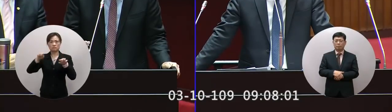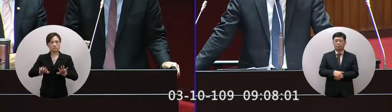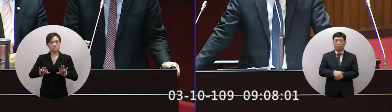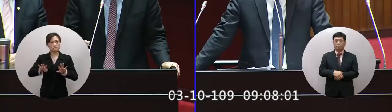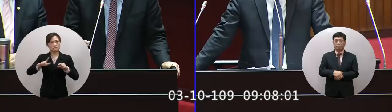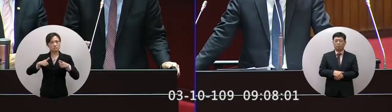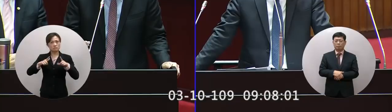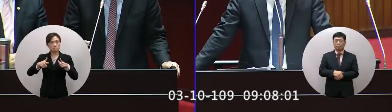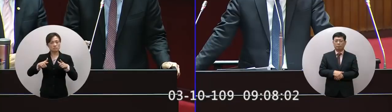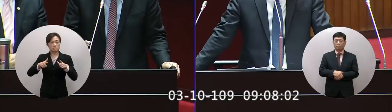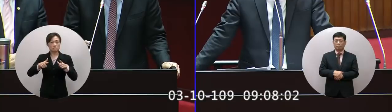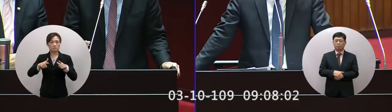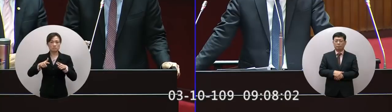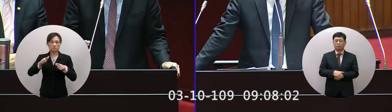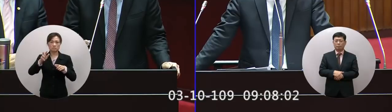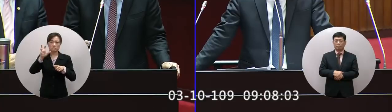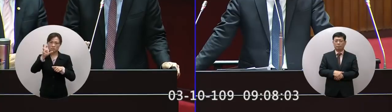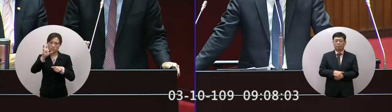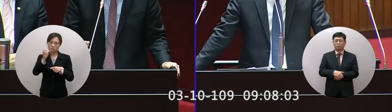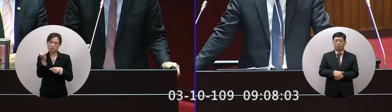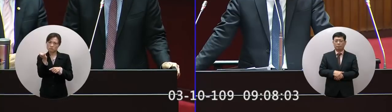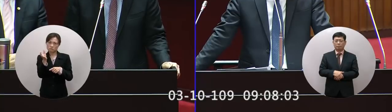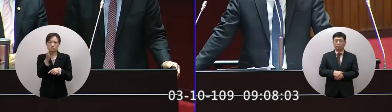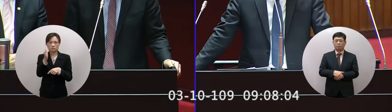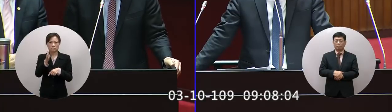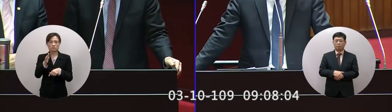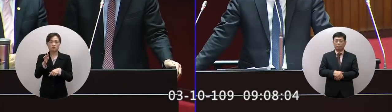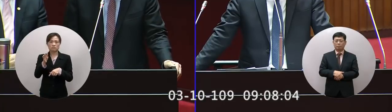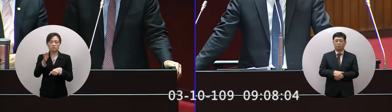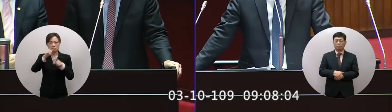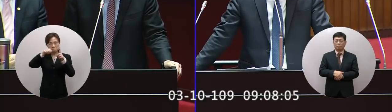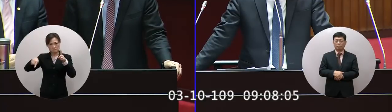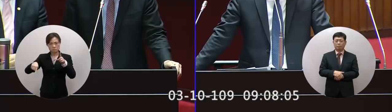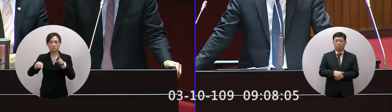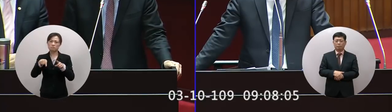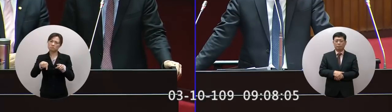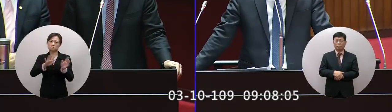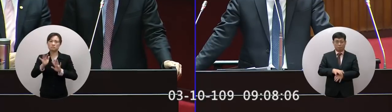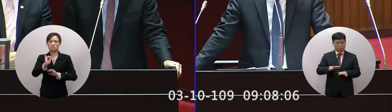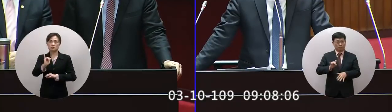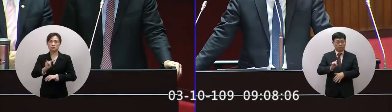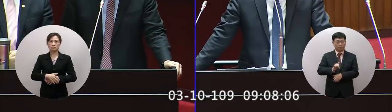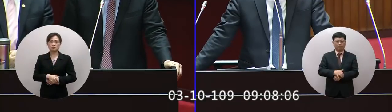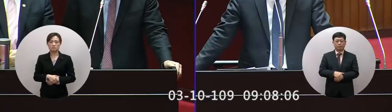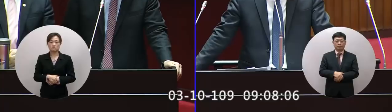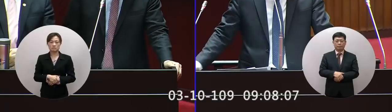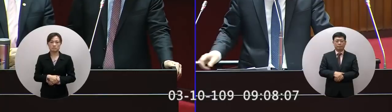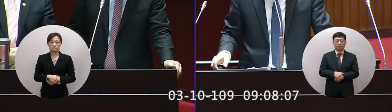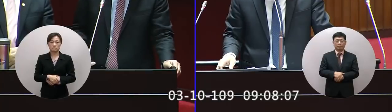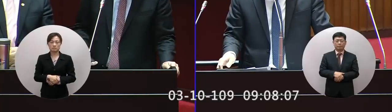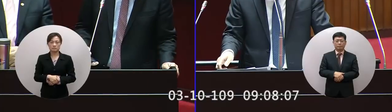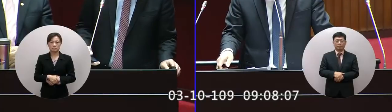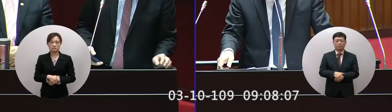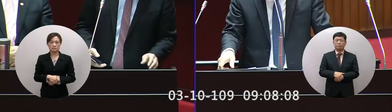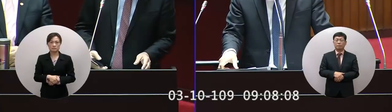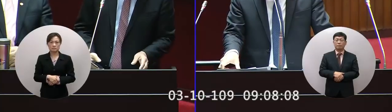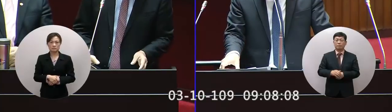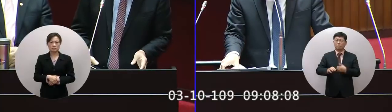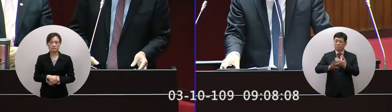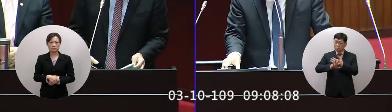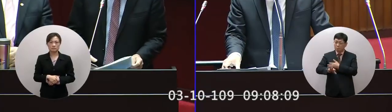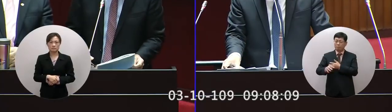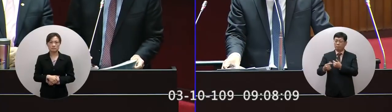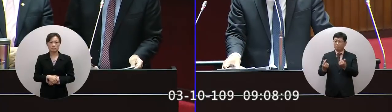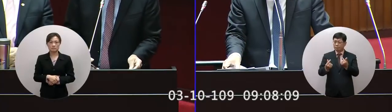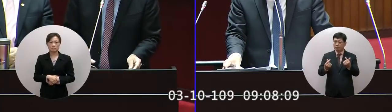在八十几点左右。我想这样子的一个状况是还好了。 所以目前还好。 是。 所以相关的这